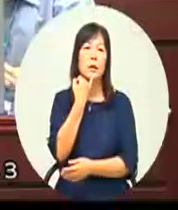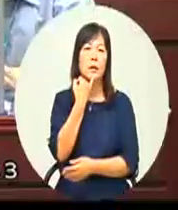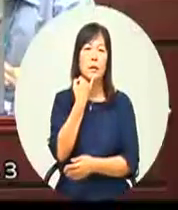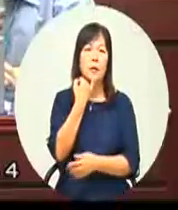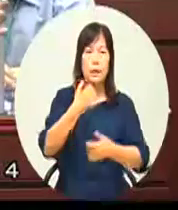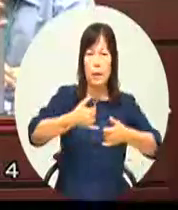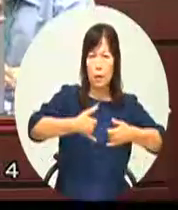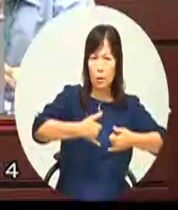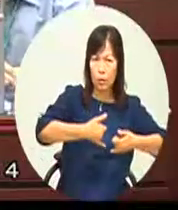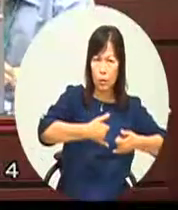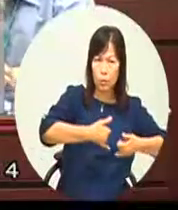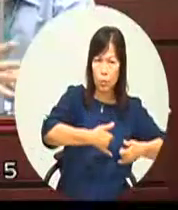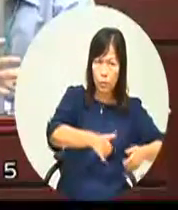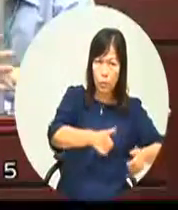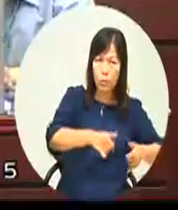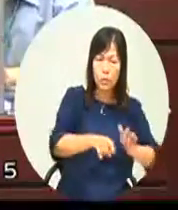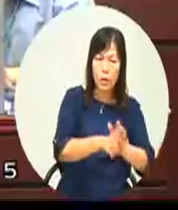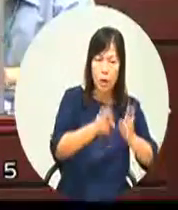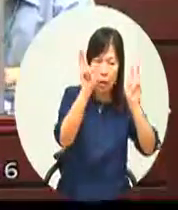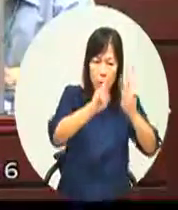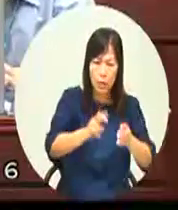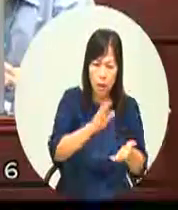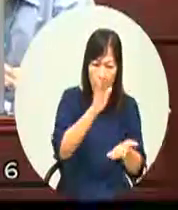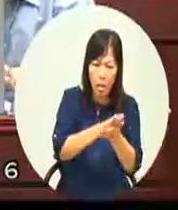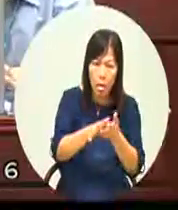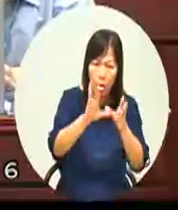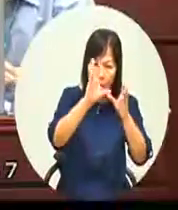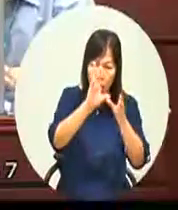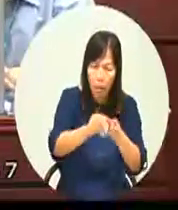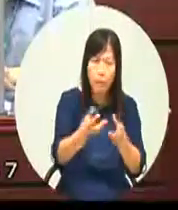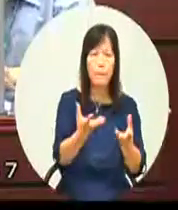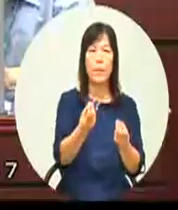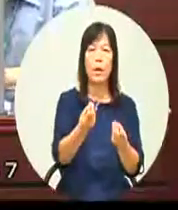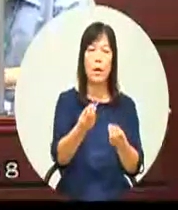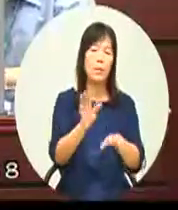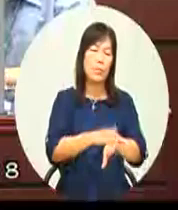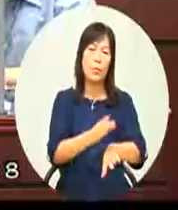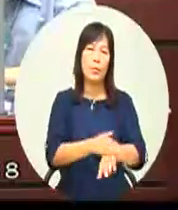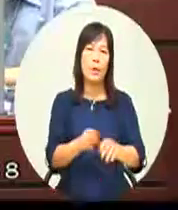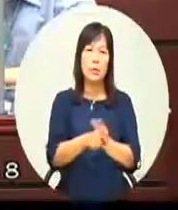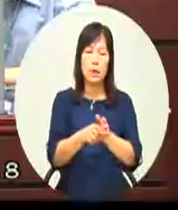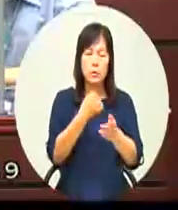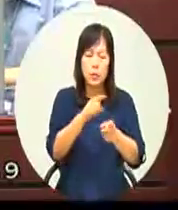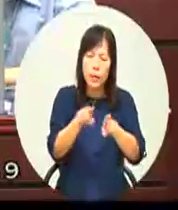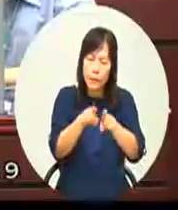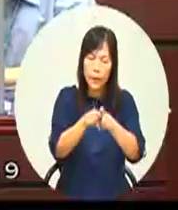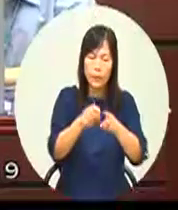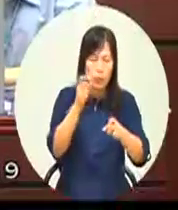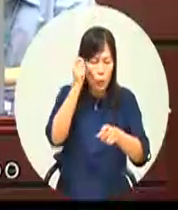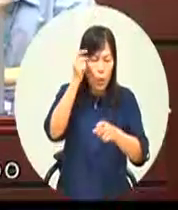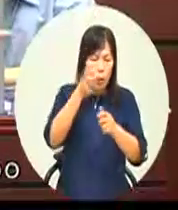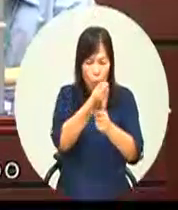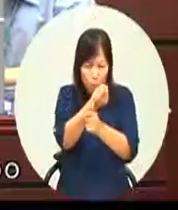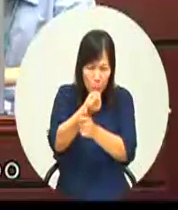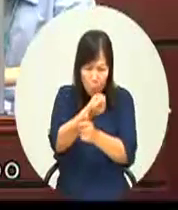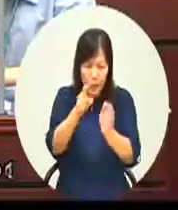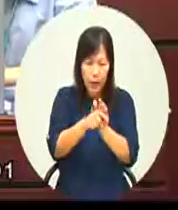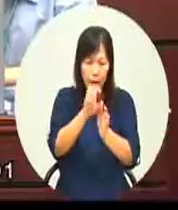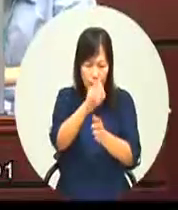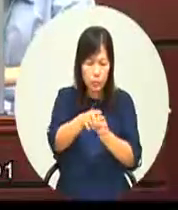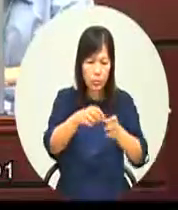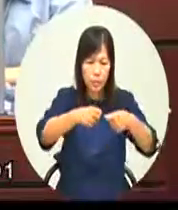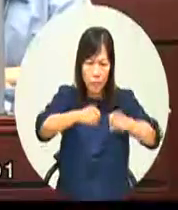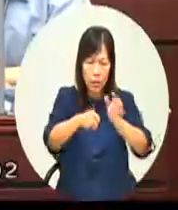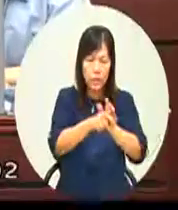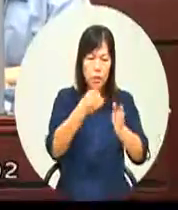上就没电，因为它的系统都是智慧控制，他会告诉这一辆车说你的